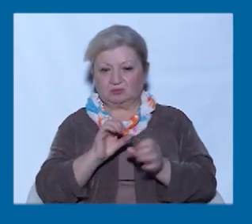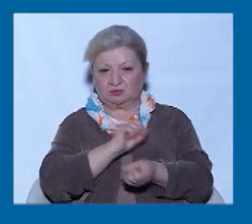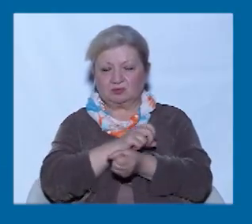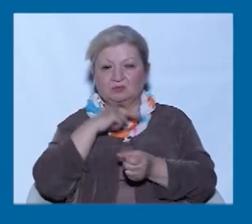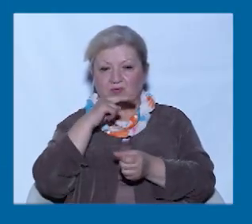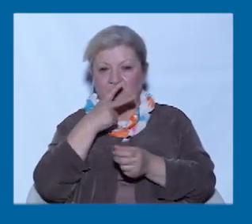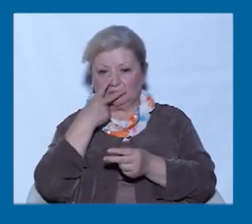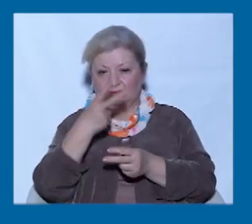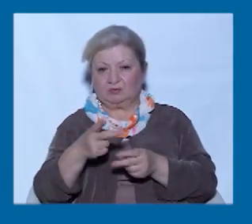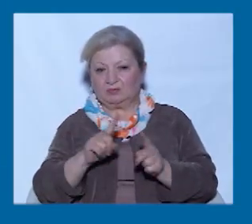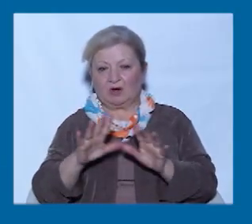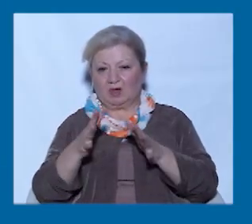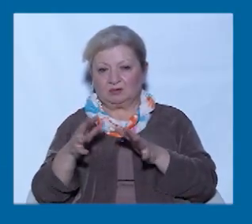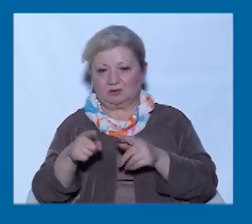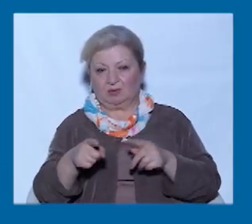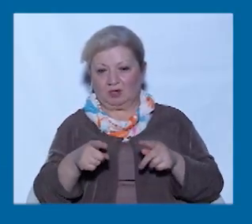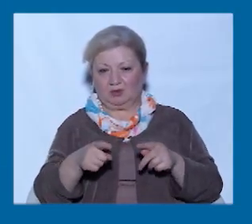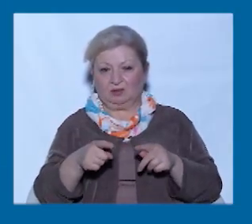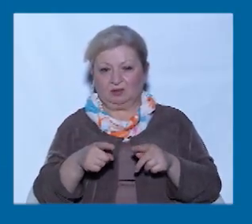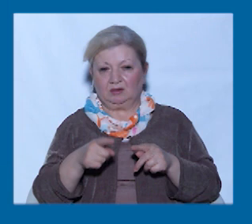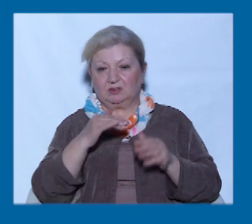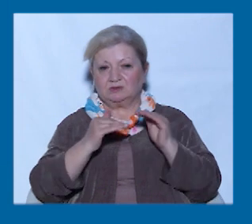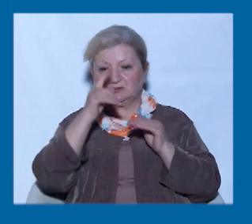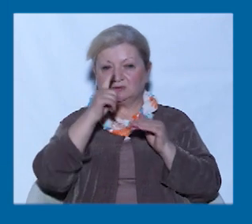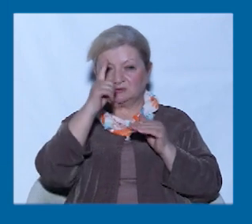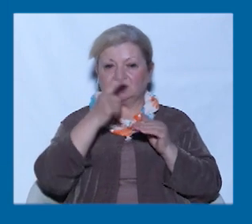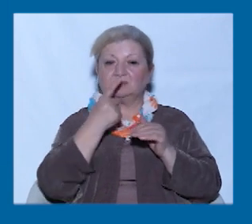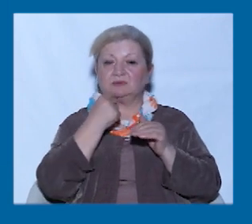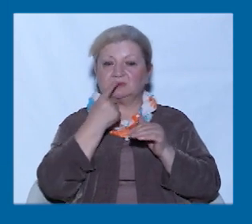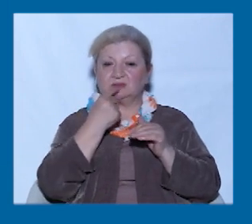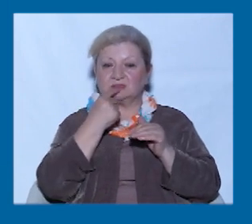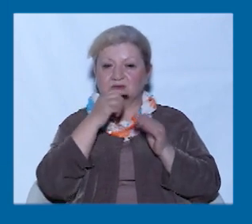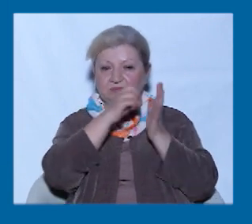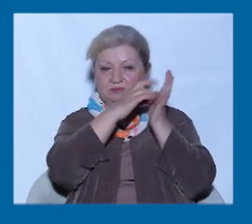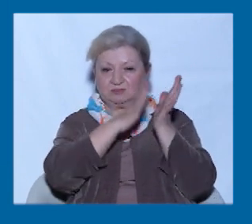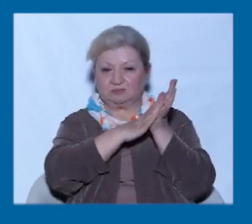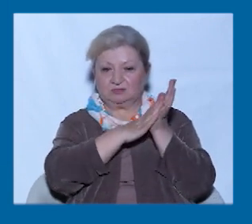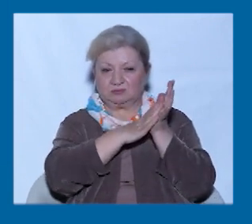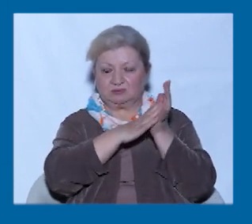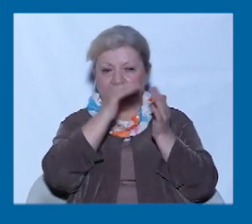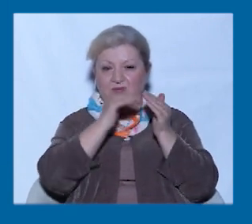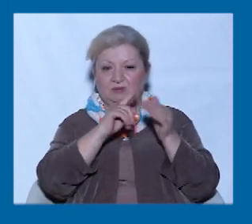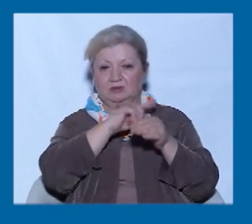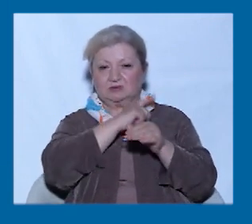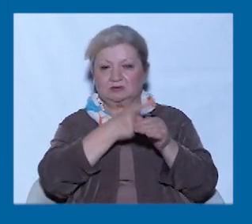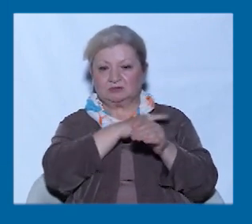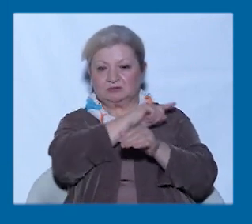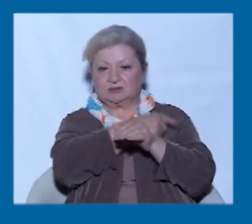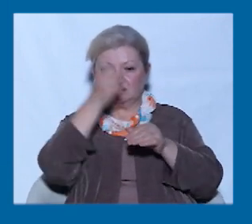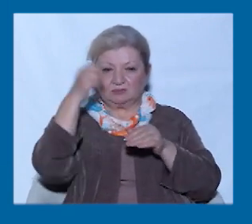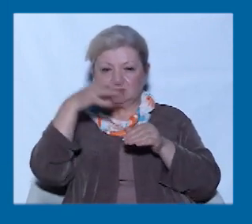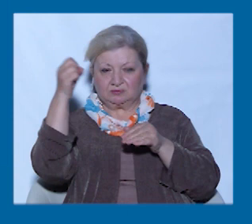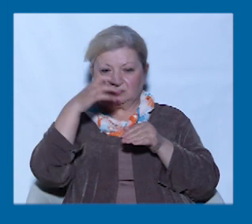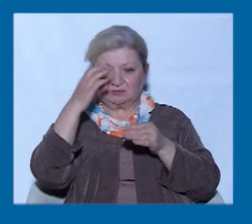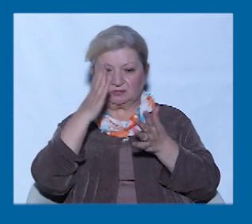შევაჩეროთ, დავაკვირდეთ რა ხდება. აი ზევით წითლით აღნიშნულია ძაბვის